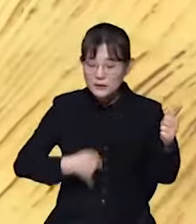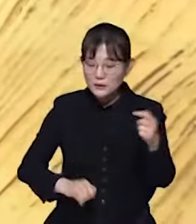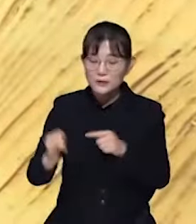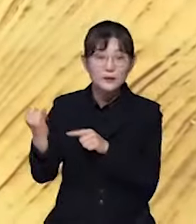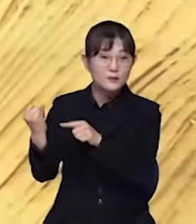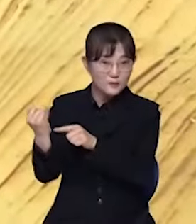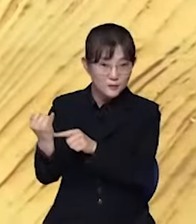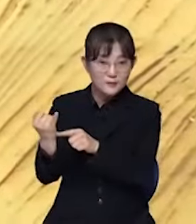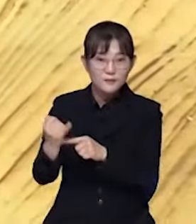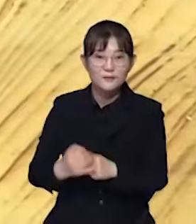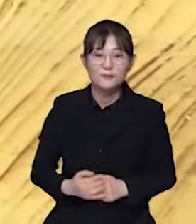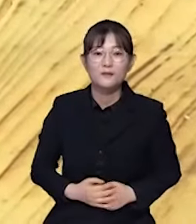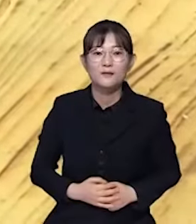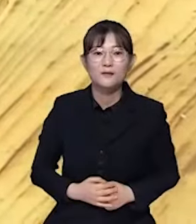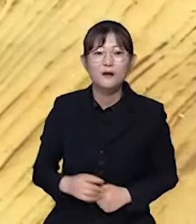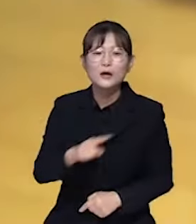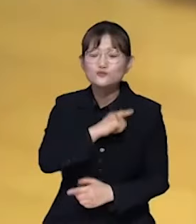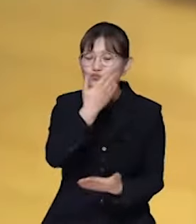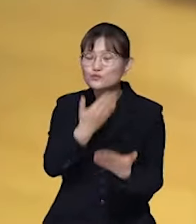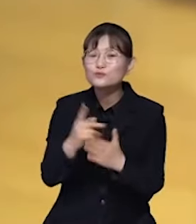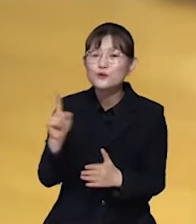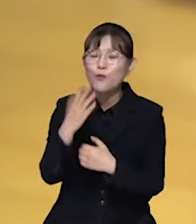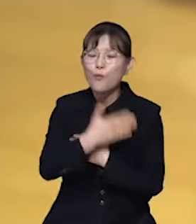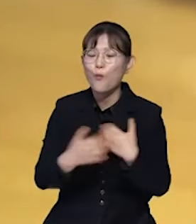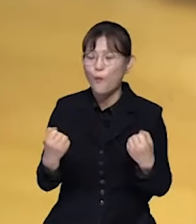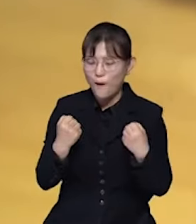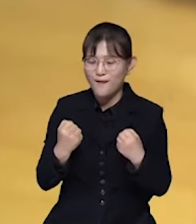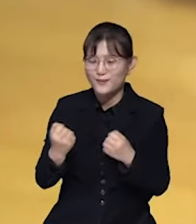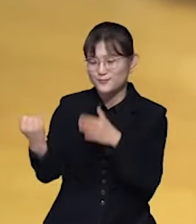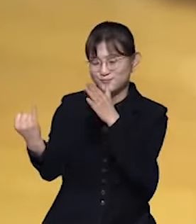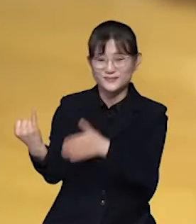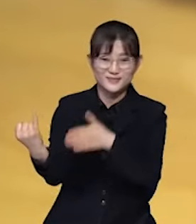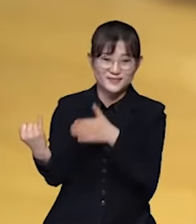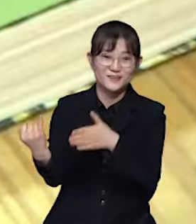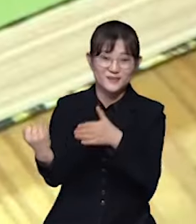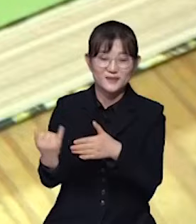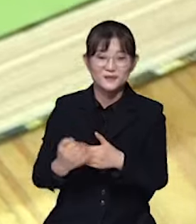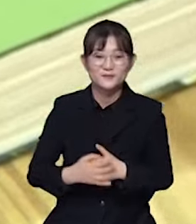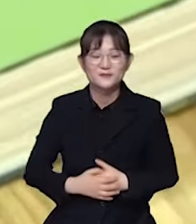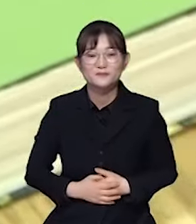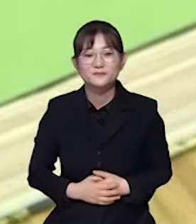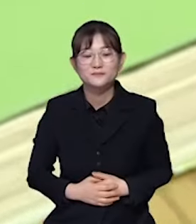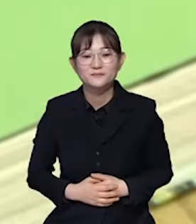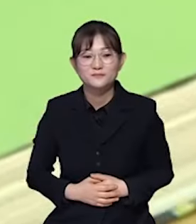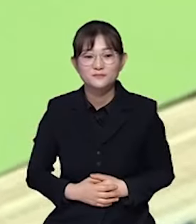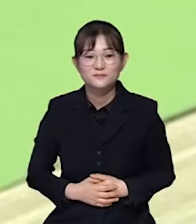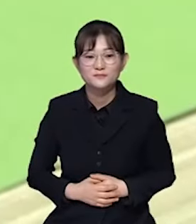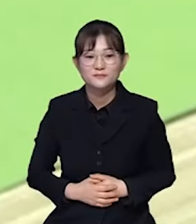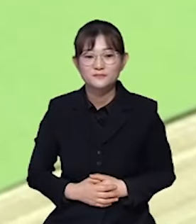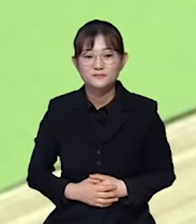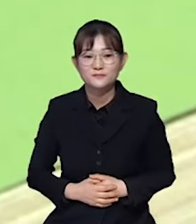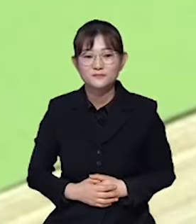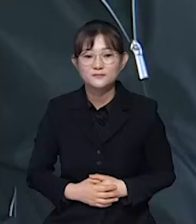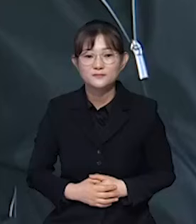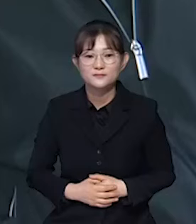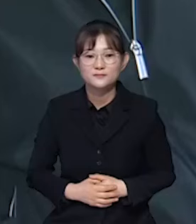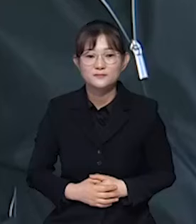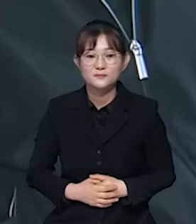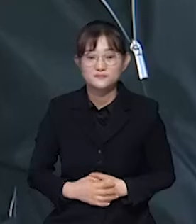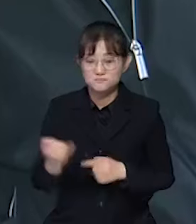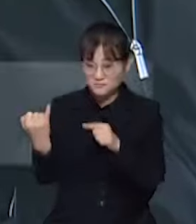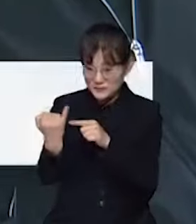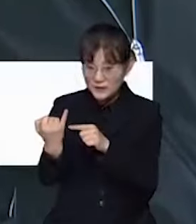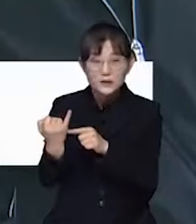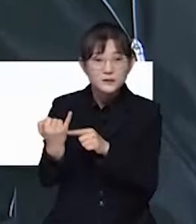소설가 한강에게 무엇보다 건강을 잘 챙겨달라며 아버지로서 따뜻한 말을 남겼습니다. 마음이